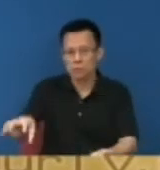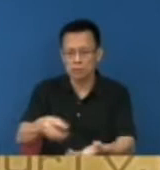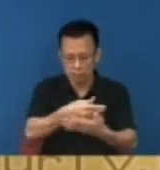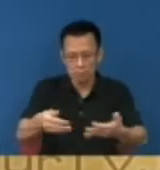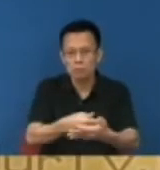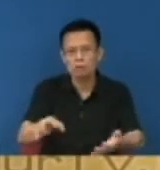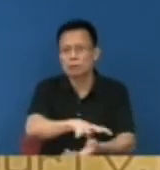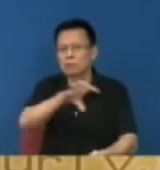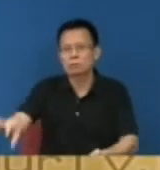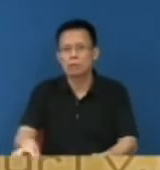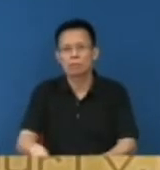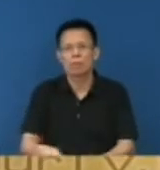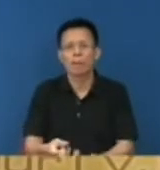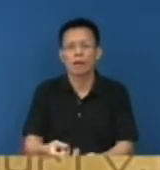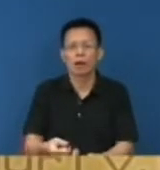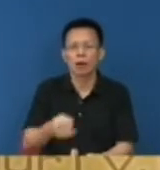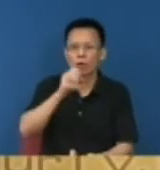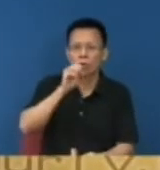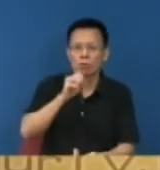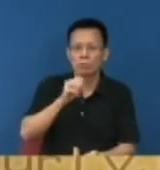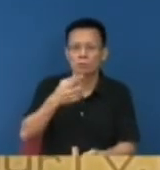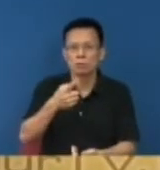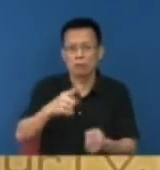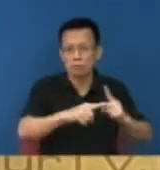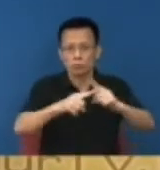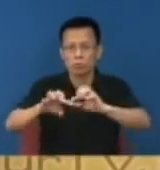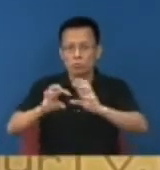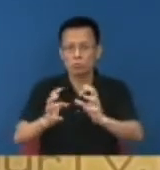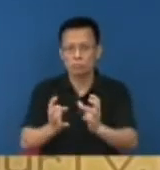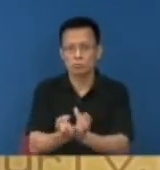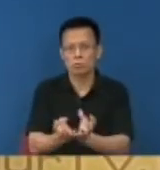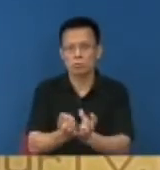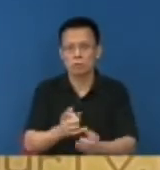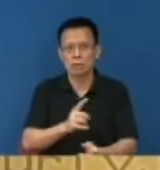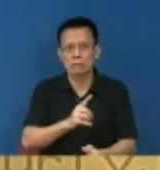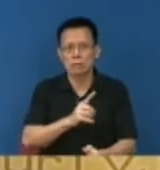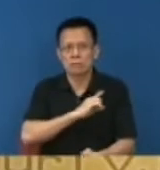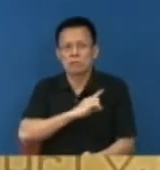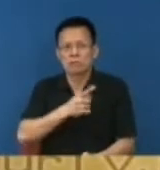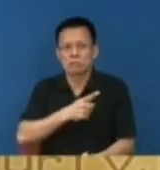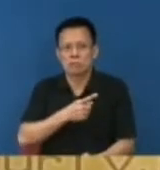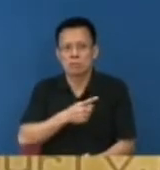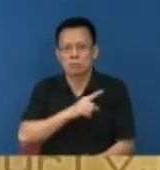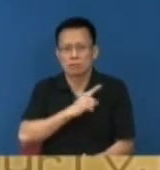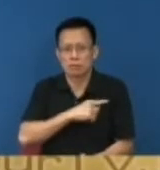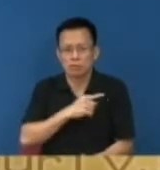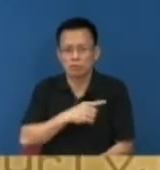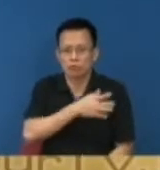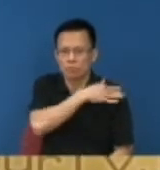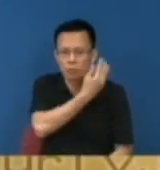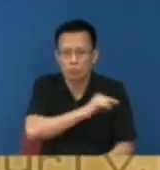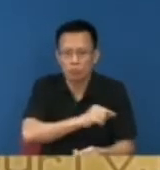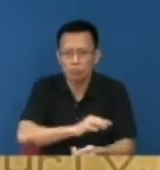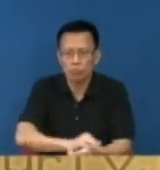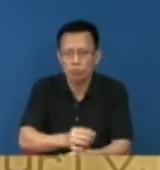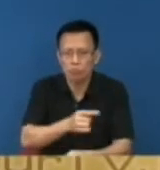而你做這個立論的根據的時候，民主黨竟然間至今為彼 至今為僕，在他這